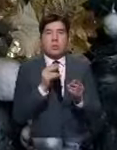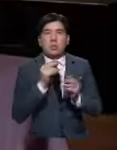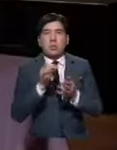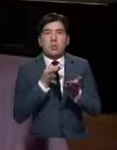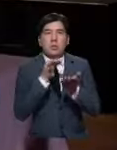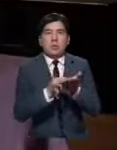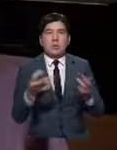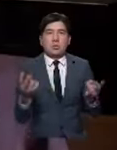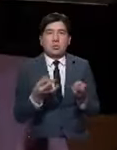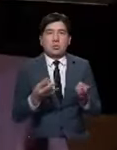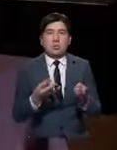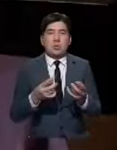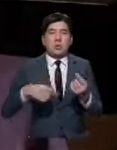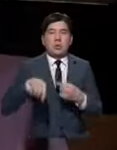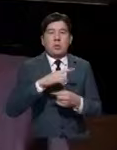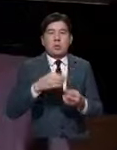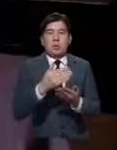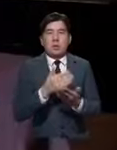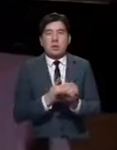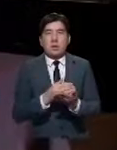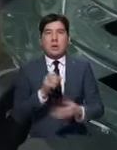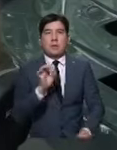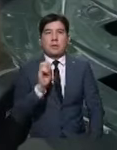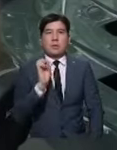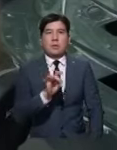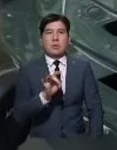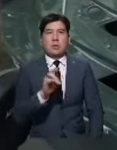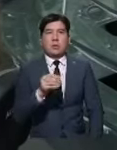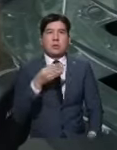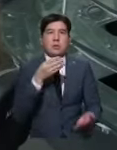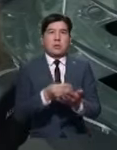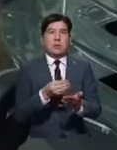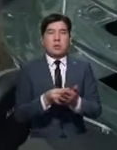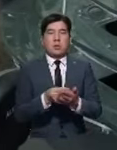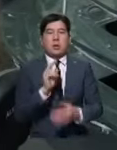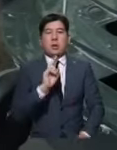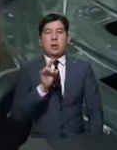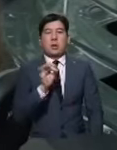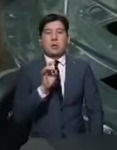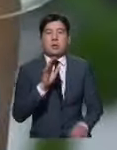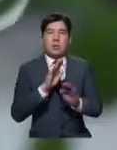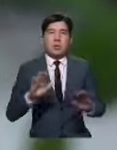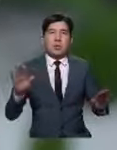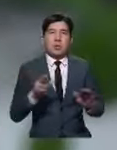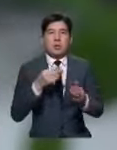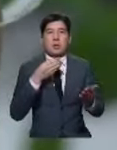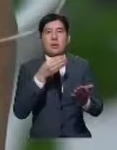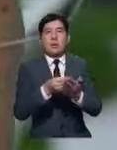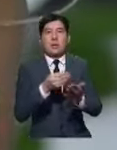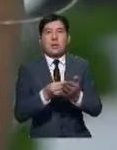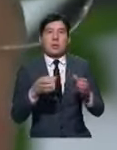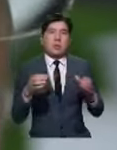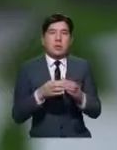авторларға ақы бөлінетін көрінеді. Ал құқықтанушы авторлық құқық пен қаламақыны караокелерге ән сататын лицензиясы бар компаниялардан